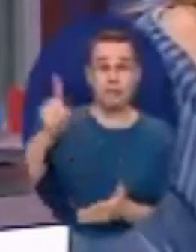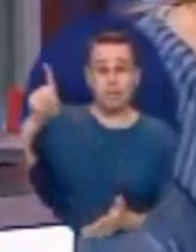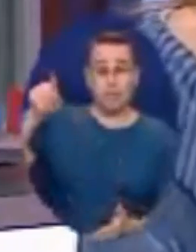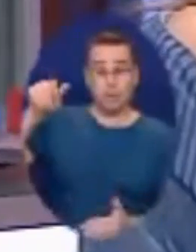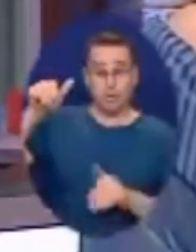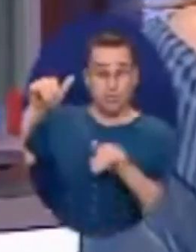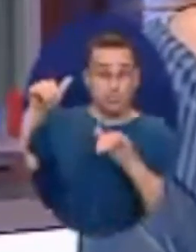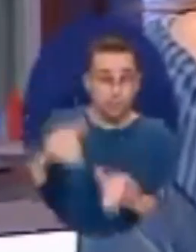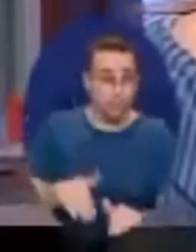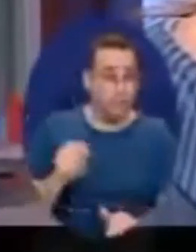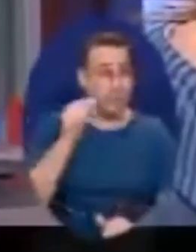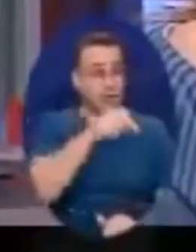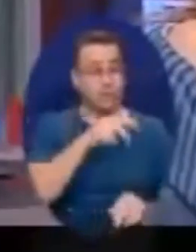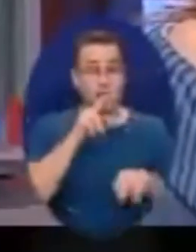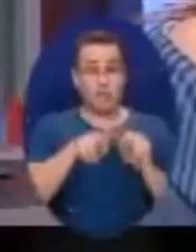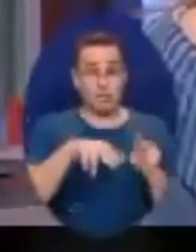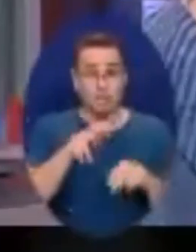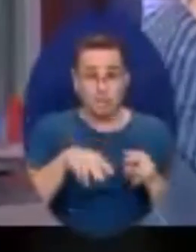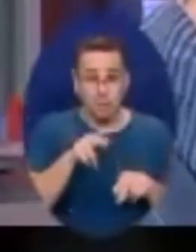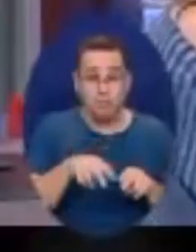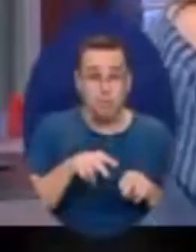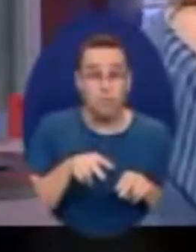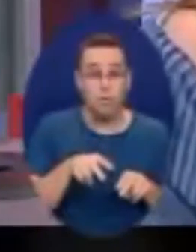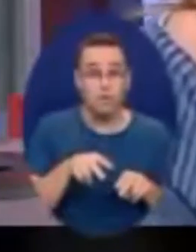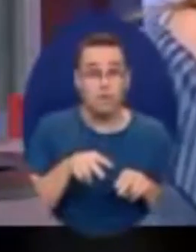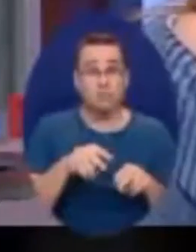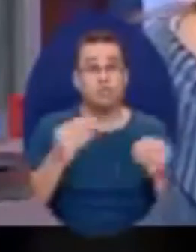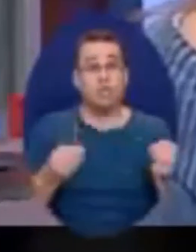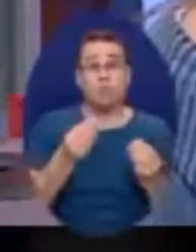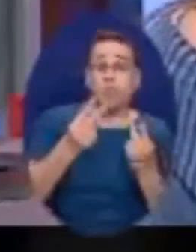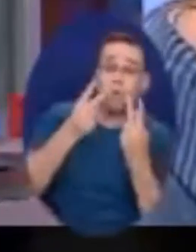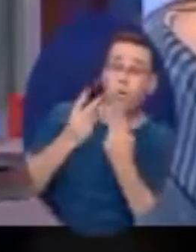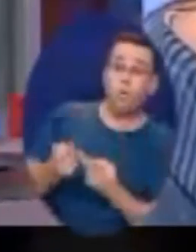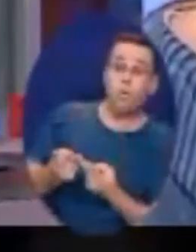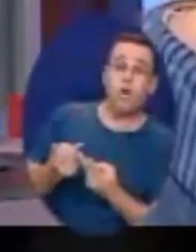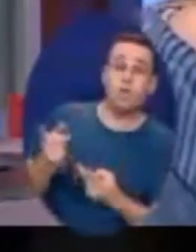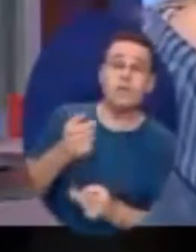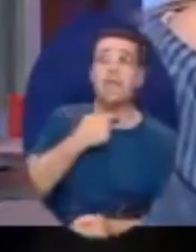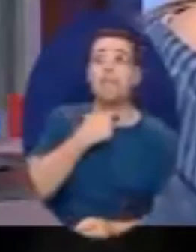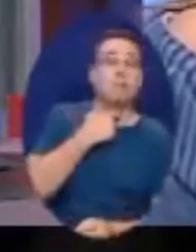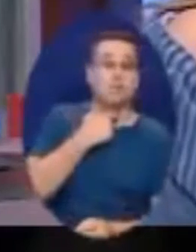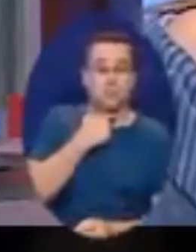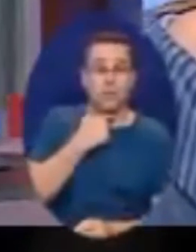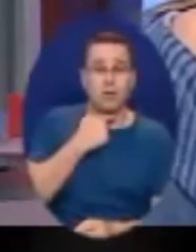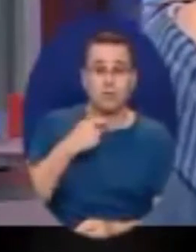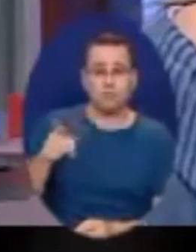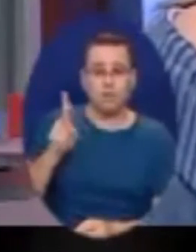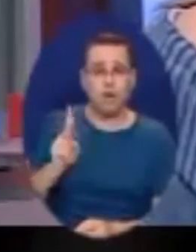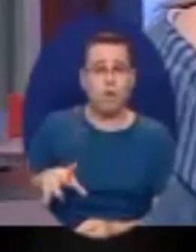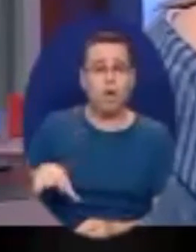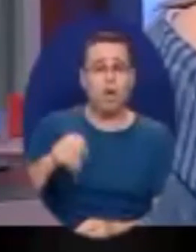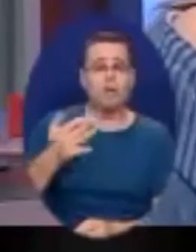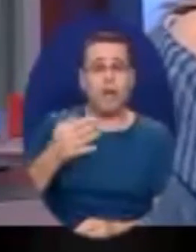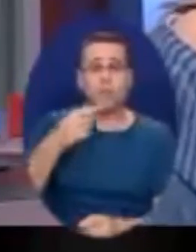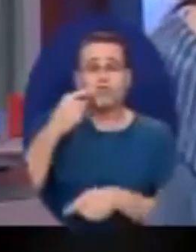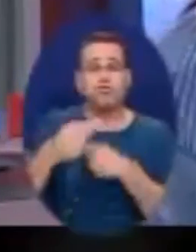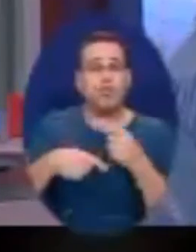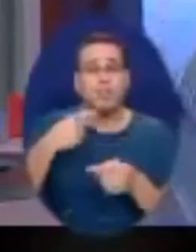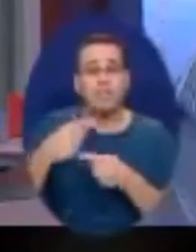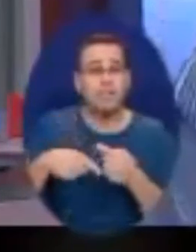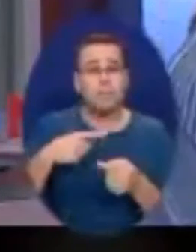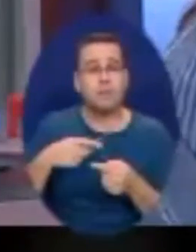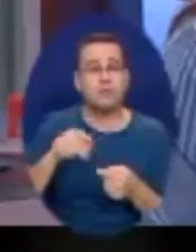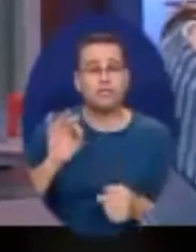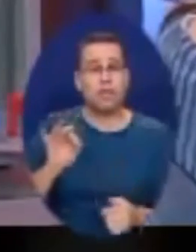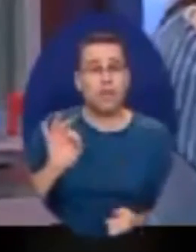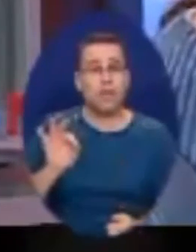מגיעות לטיפול, עד שהן מגיעות שמישהו רואה את המצוקה שלהן, יכולים לעבור שנים, שנים